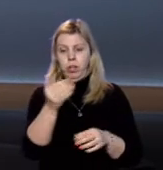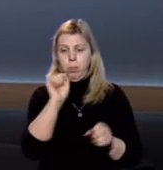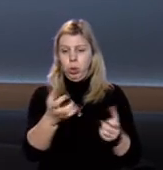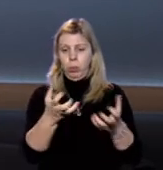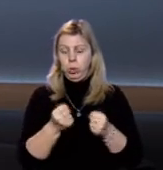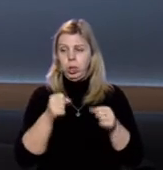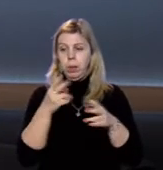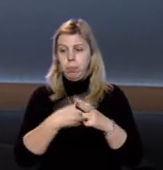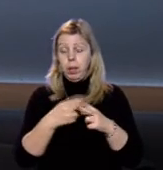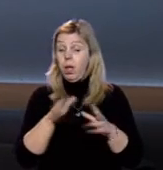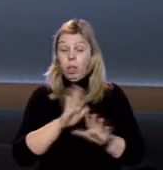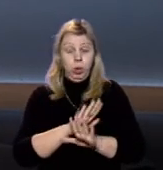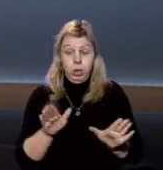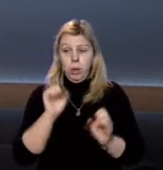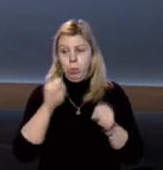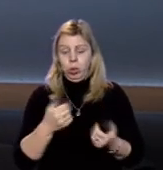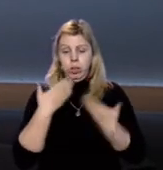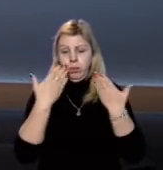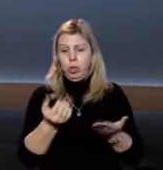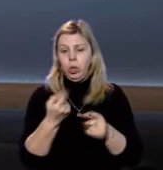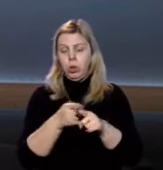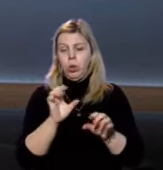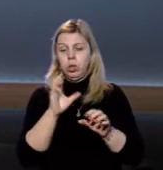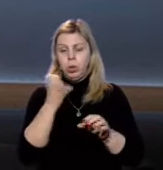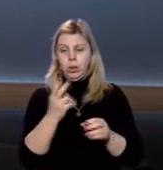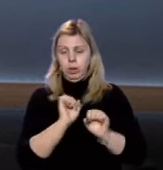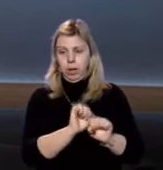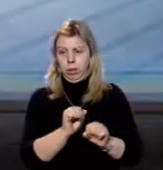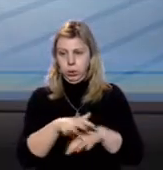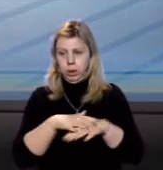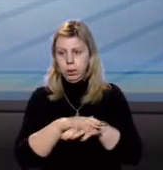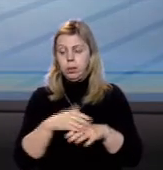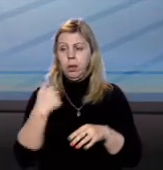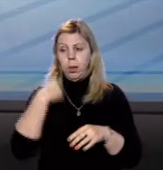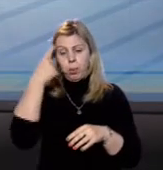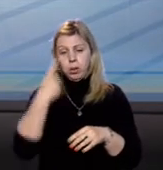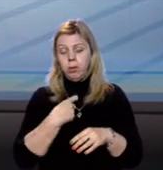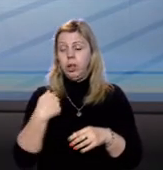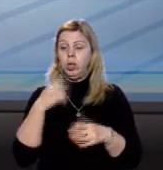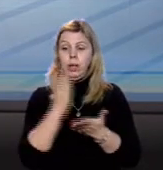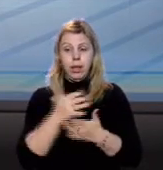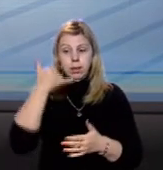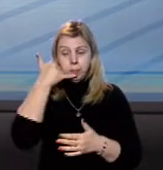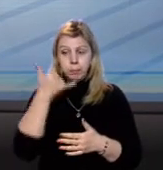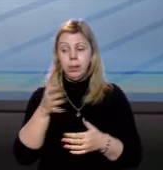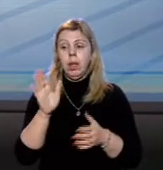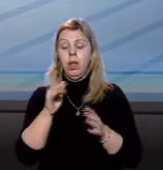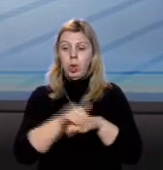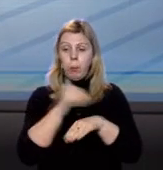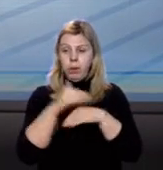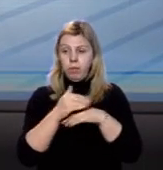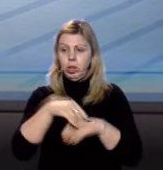отримати пільгу. Якщо ж ні, знову ж таки можна звернутися до органу соцзахисту за роз'ясненням. До речі, мені повідомляють про те, що ми маємо телефонний дзвінок. Добрий